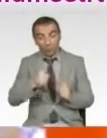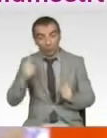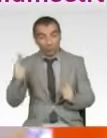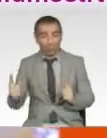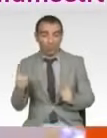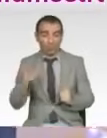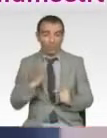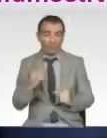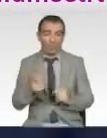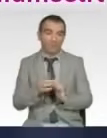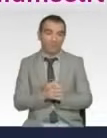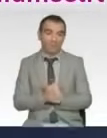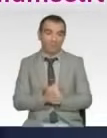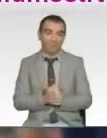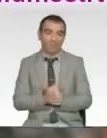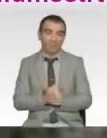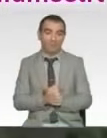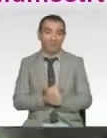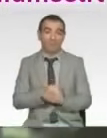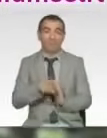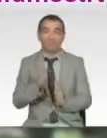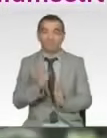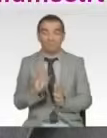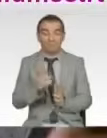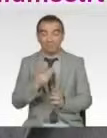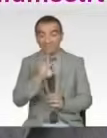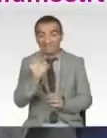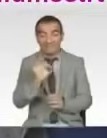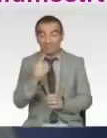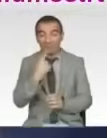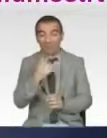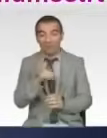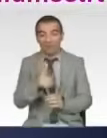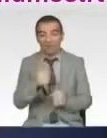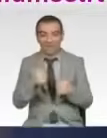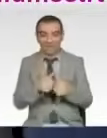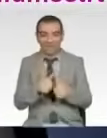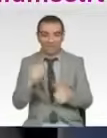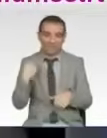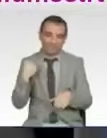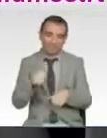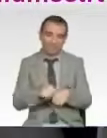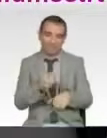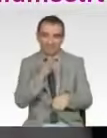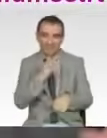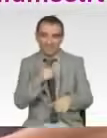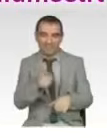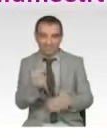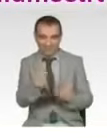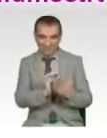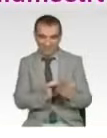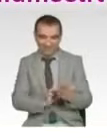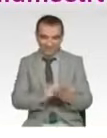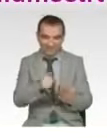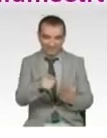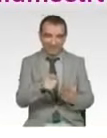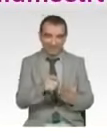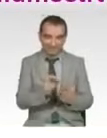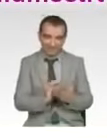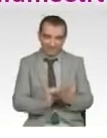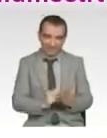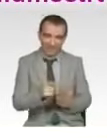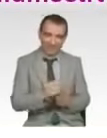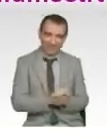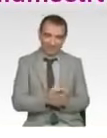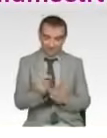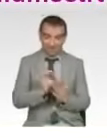Banga. Mümkün değil. Tekrarlayamam. Bize tekrar. Ama şu anda eşim tekrarlar bir. Eğer onu şuraya yazarsan, buraya yazar mısın ne olur? Bunu